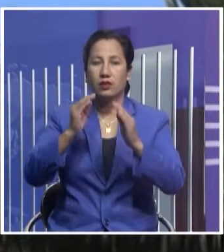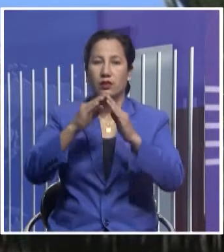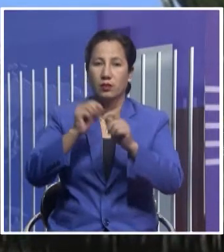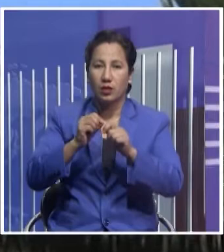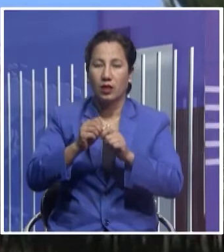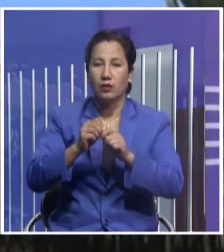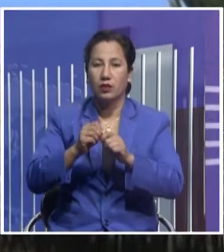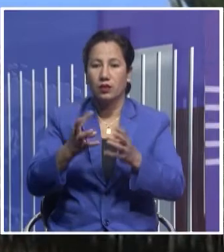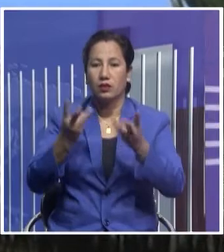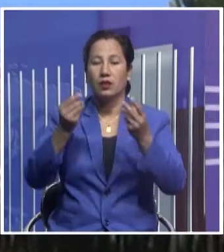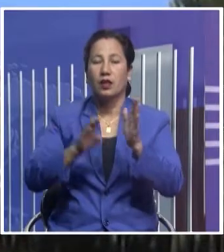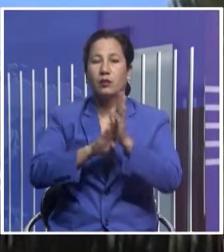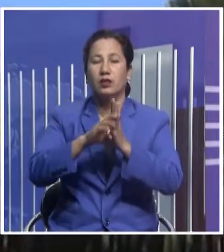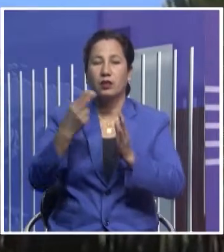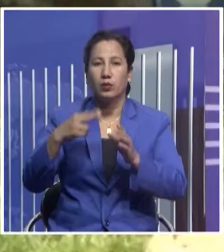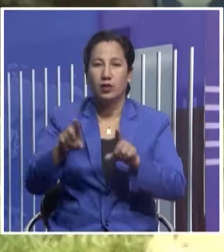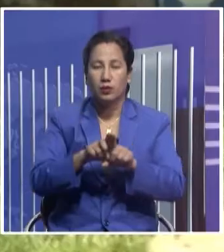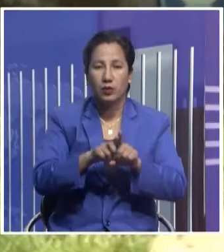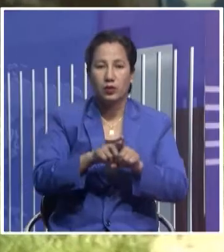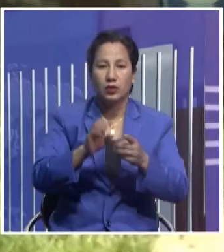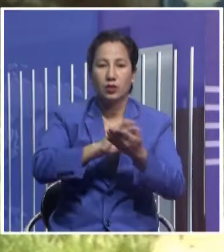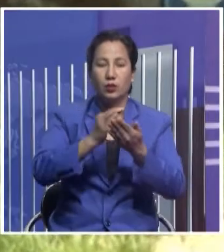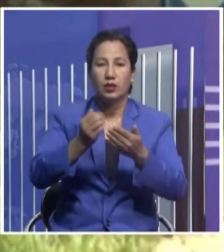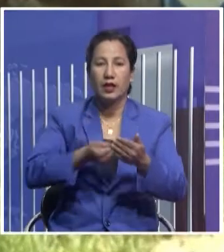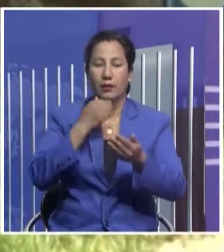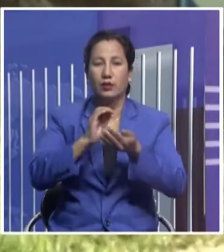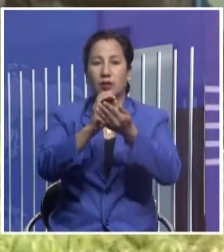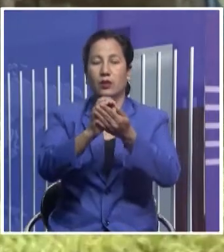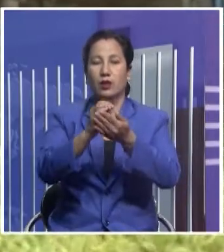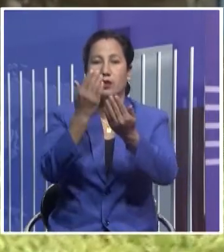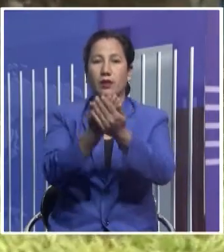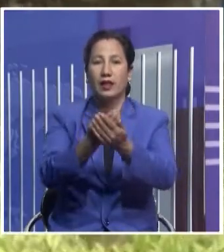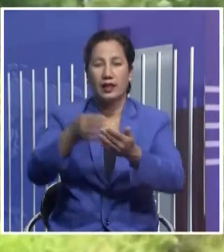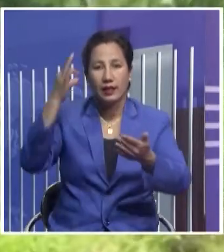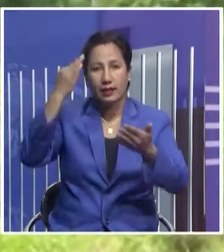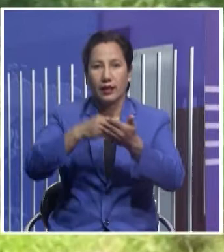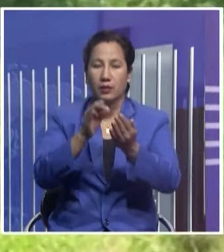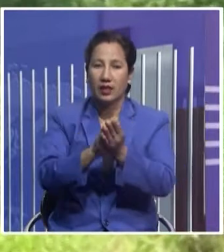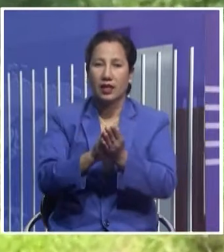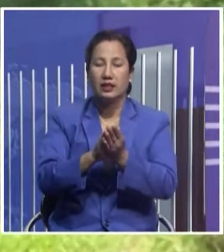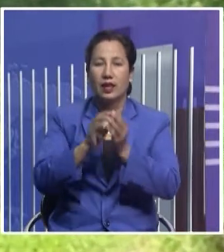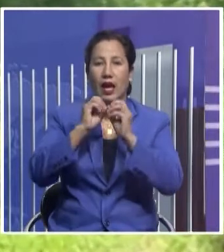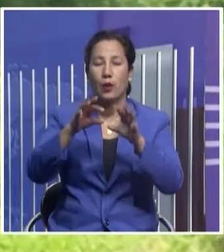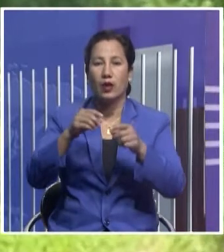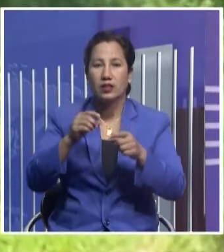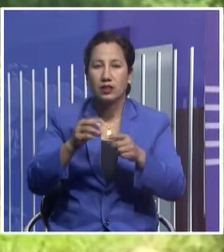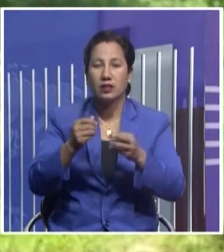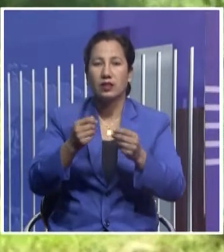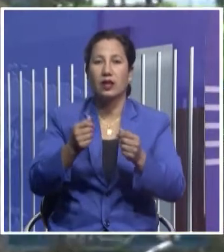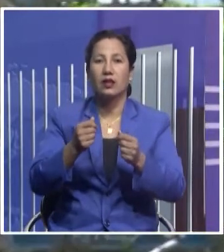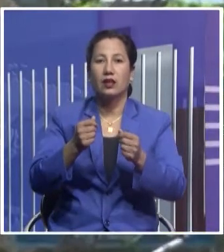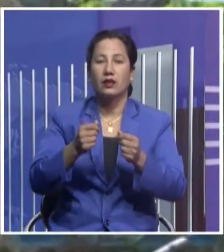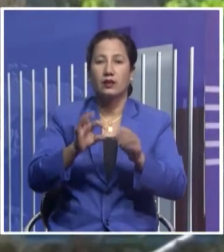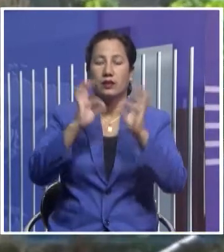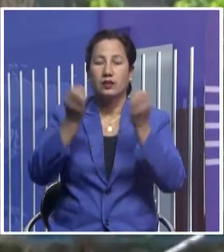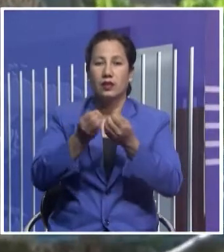बनाउनेहरूको संख्यामा वृद्धि भएपछि कोषले आफ्ना सेवाग्राहीको मागलाई ध्यानमा राख्दै आवास कर्जा क्रमको